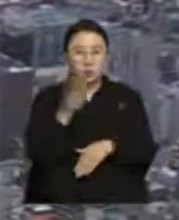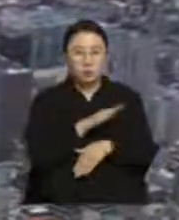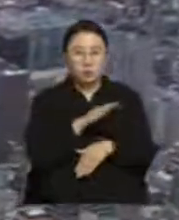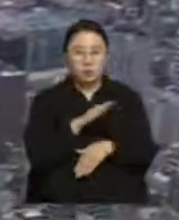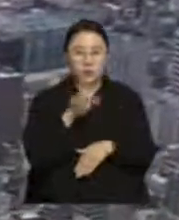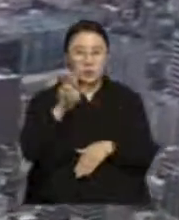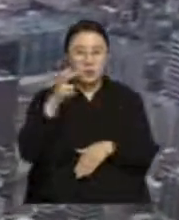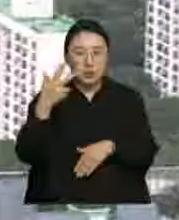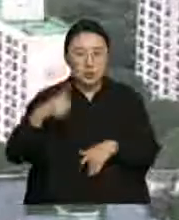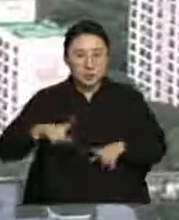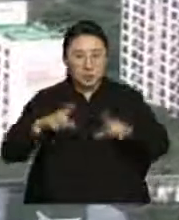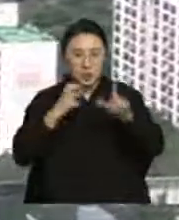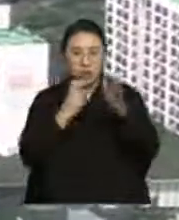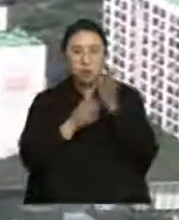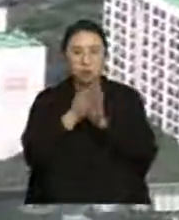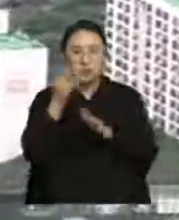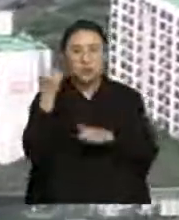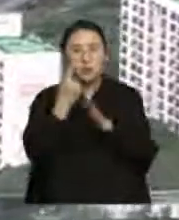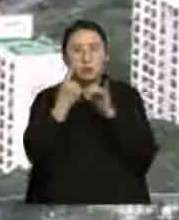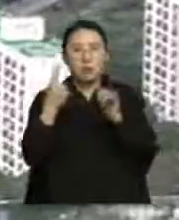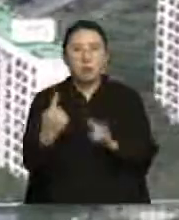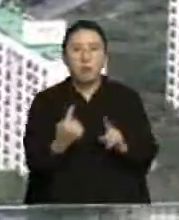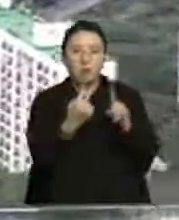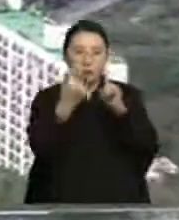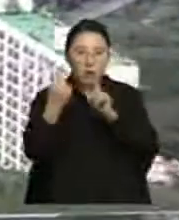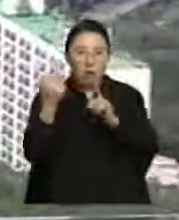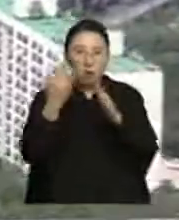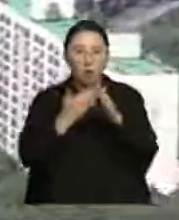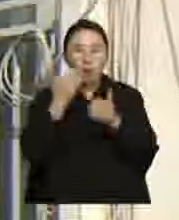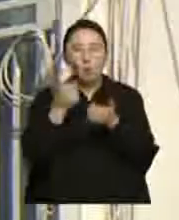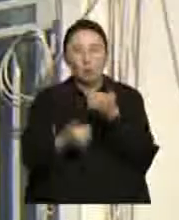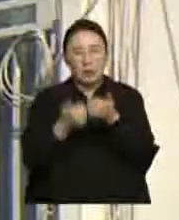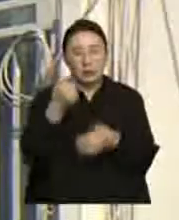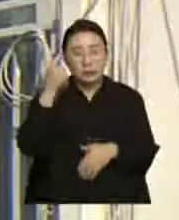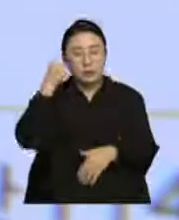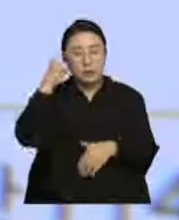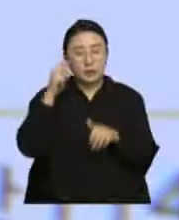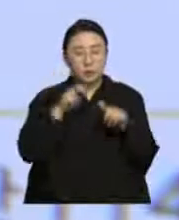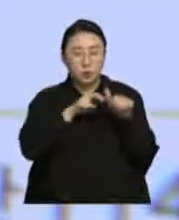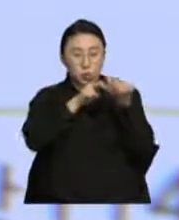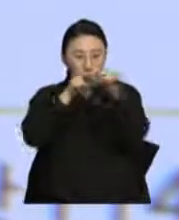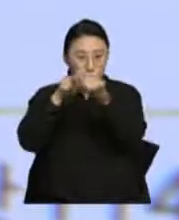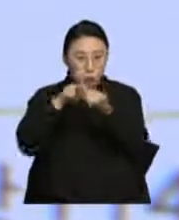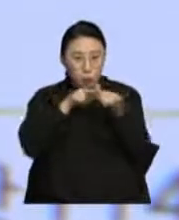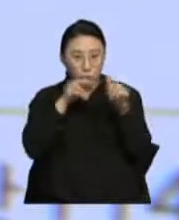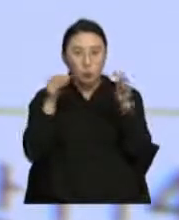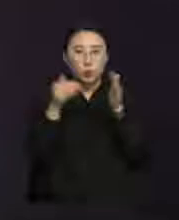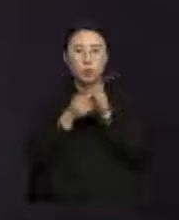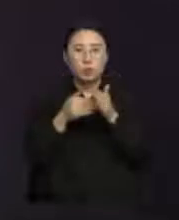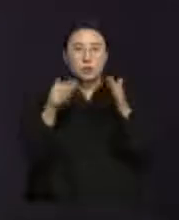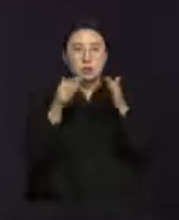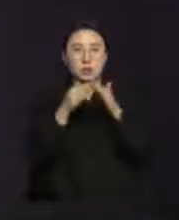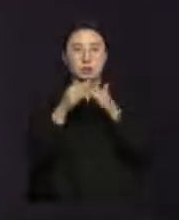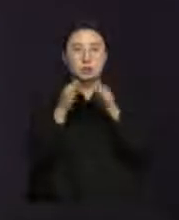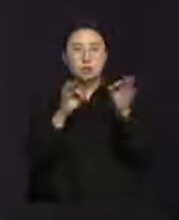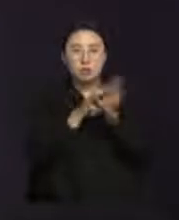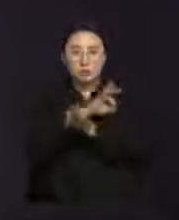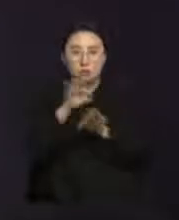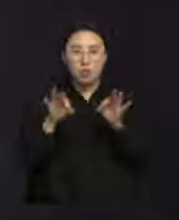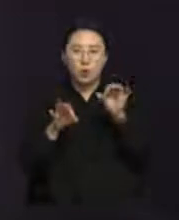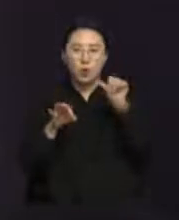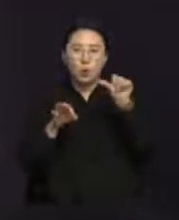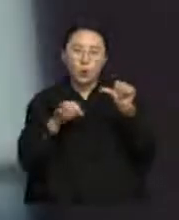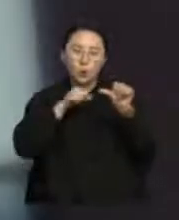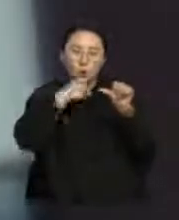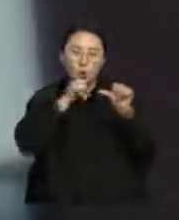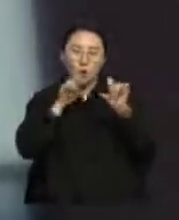27일까지 서울시는 시민 1,000명을 대상으로 공공 갈등 인식 조사를 진행했는데요. 주택과 경제가 5점